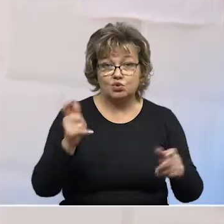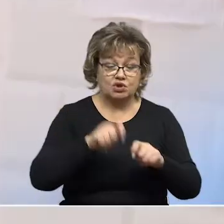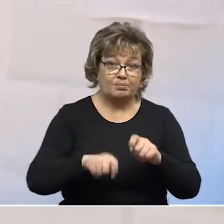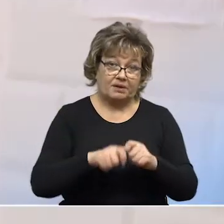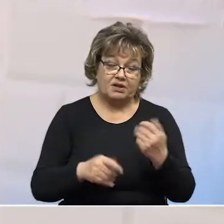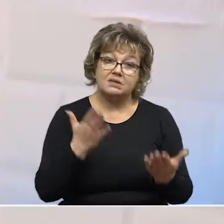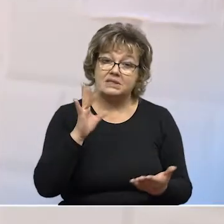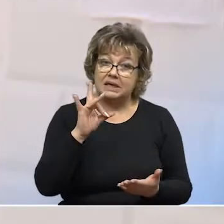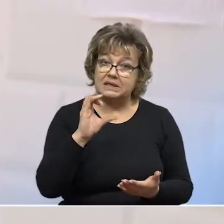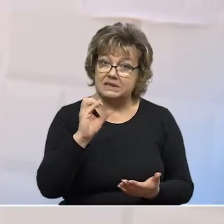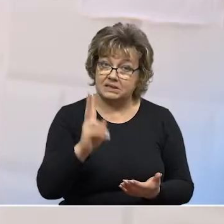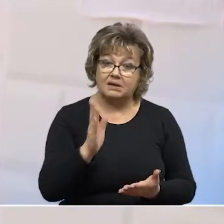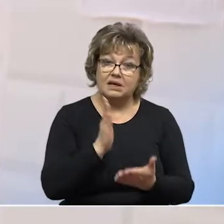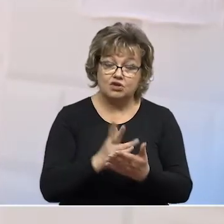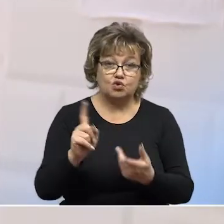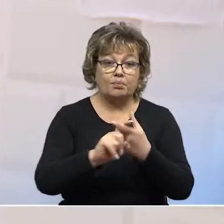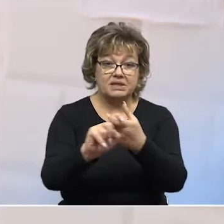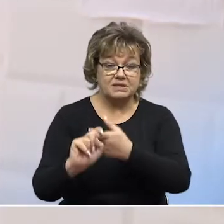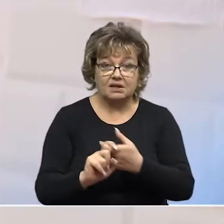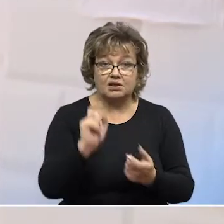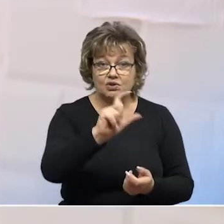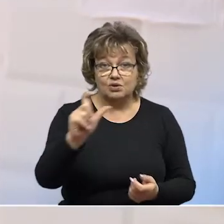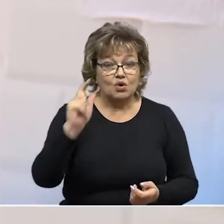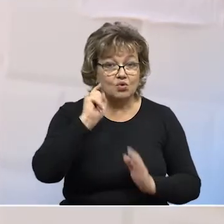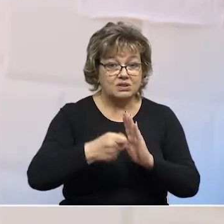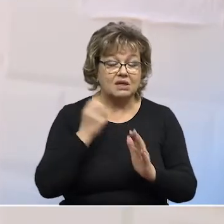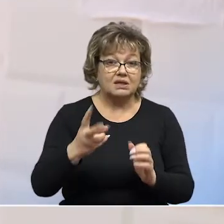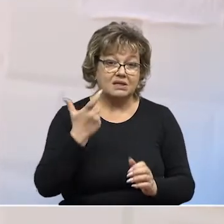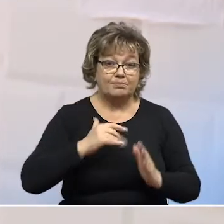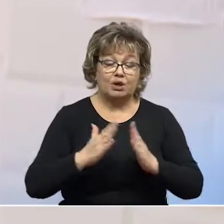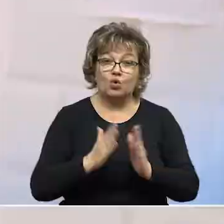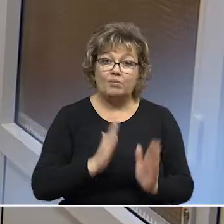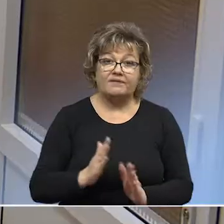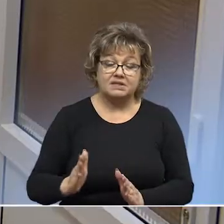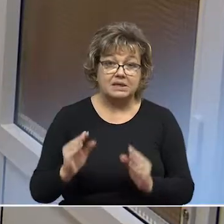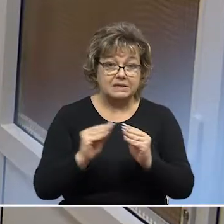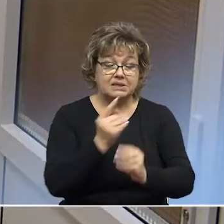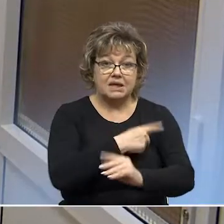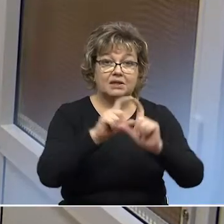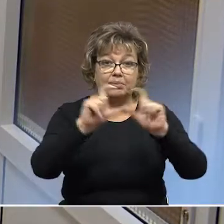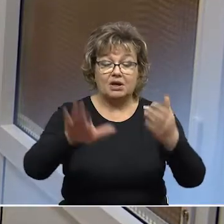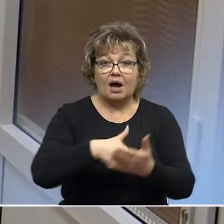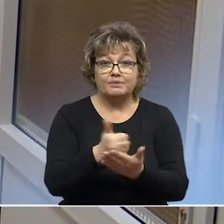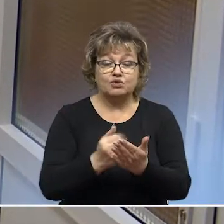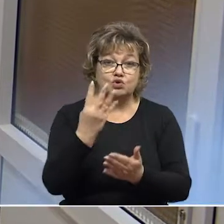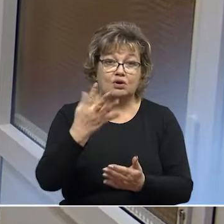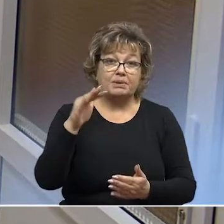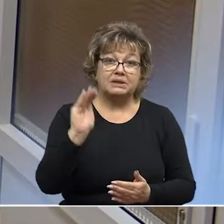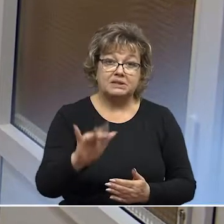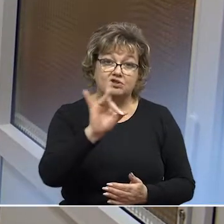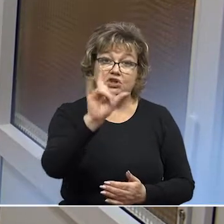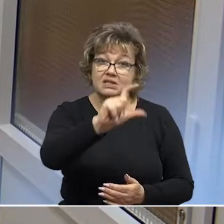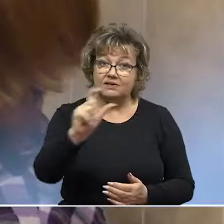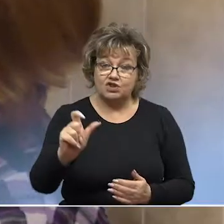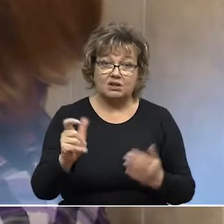потому что все-таки риск есть, чтобы не заразить окружающих, чтобы знать, как вести себя дома. 10-я поликлиника обслуживает 45